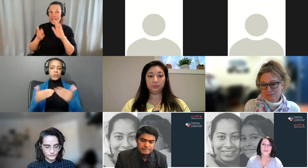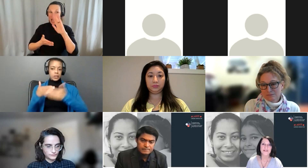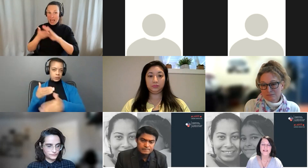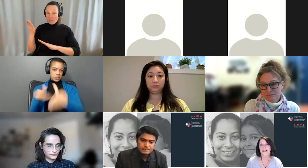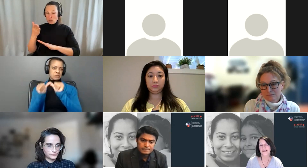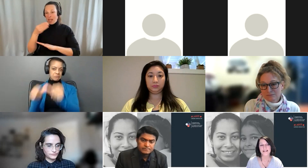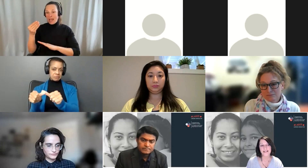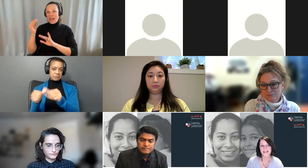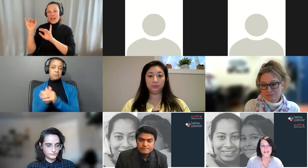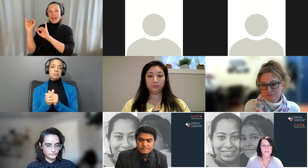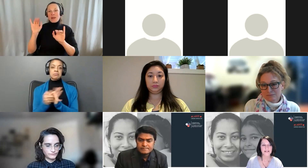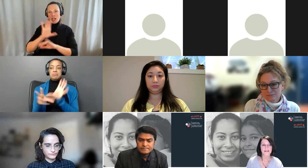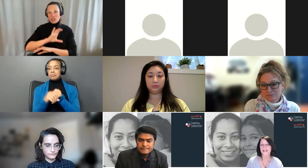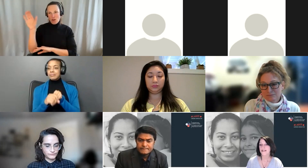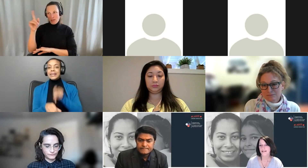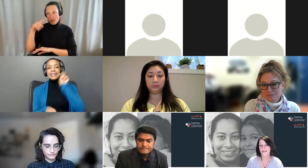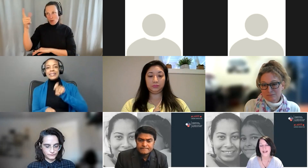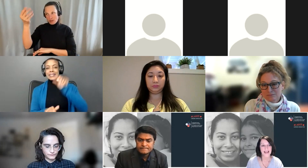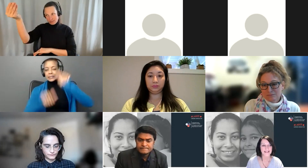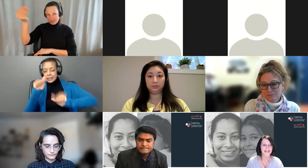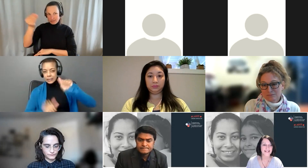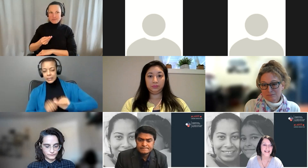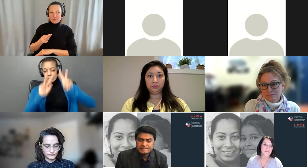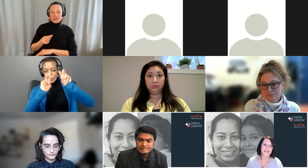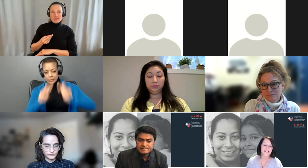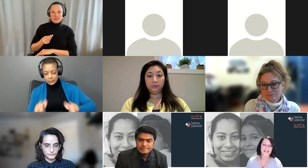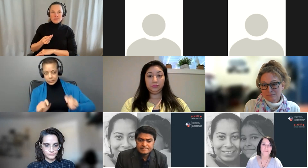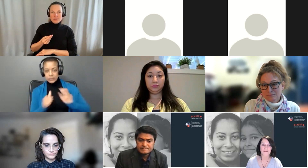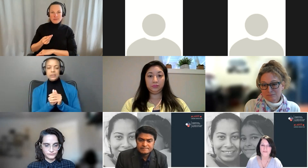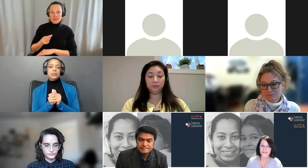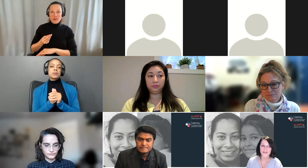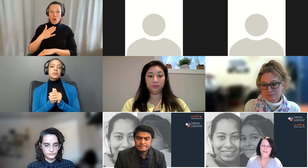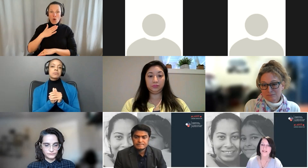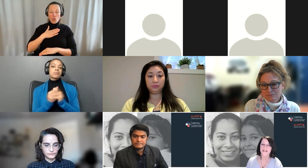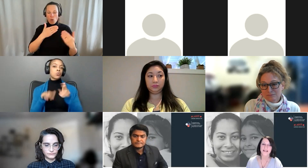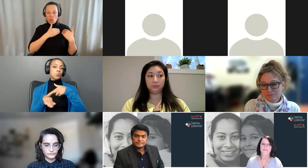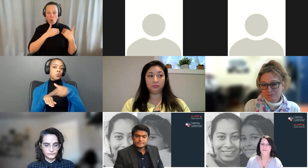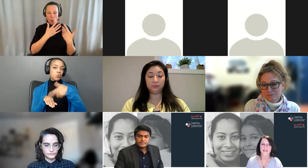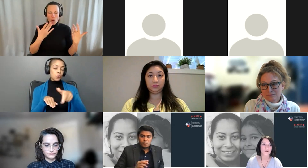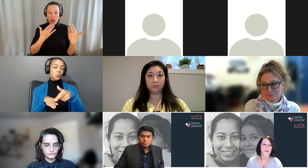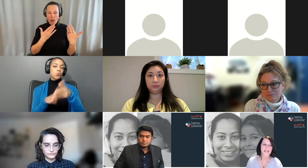Donc, ça inclut de l'évaluation de besoins, d'autres évaluations